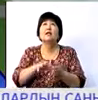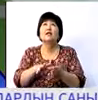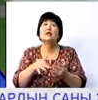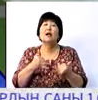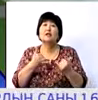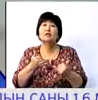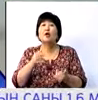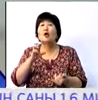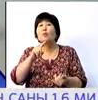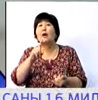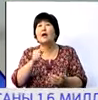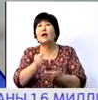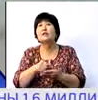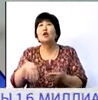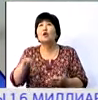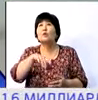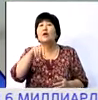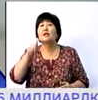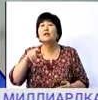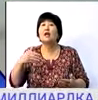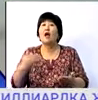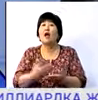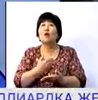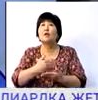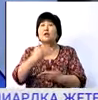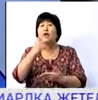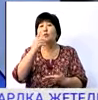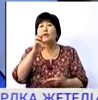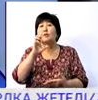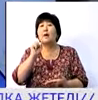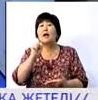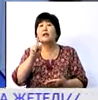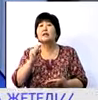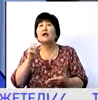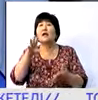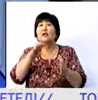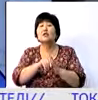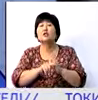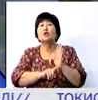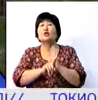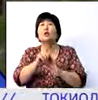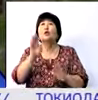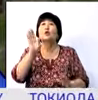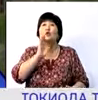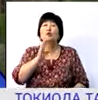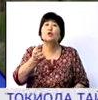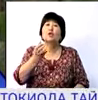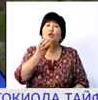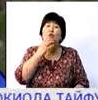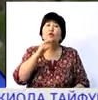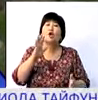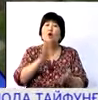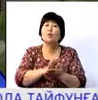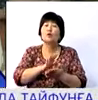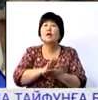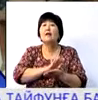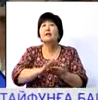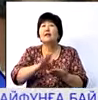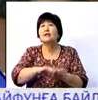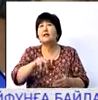мекемесінің базасында бүкіл тұтынушыларымыздың ақпараттық бір базаға жинай отыра, жылудың, судың, мусордың, тазалық